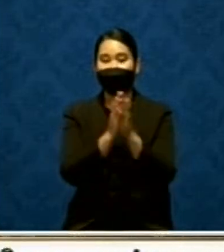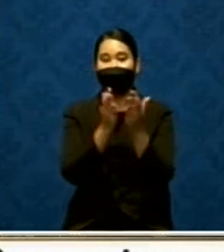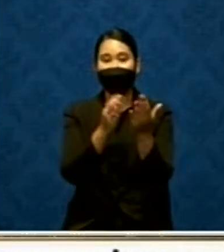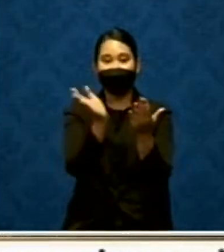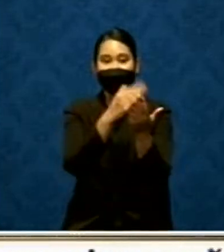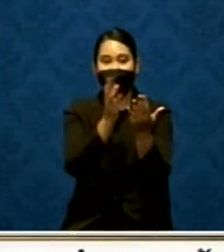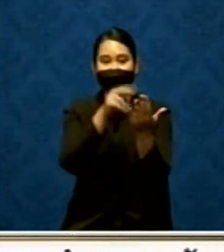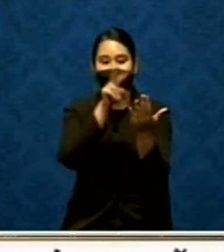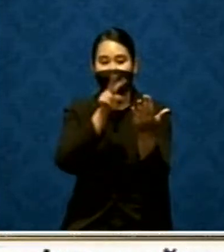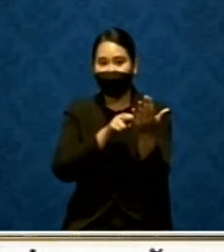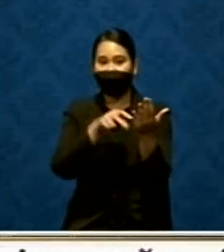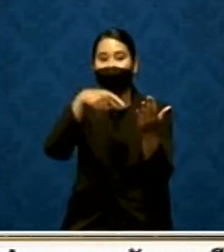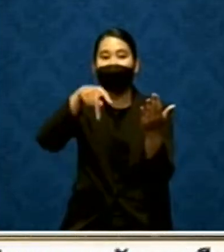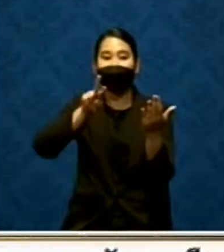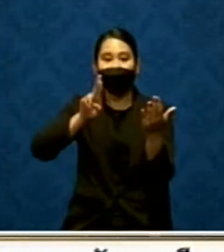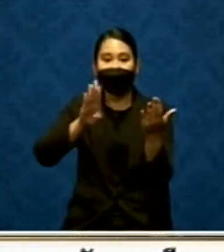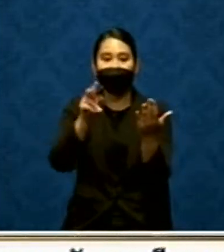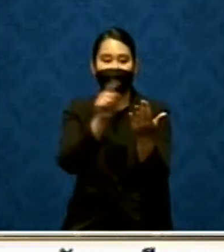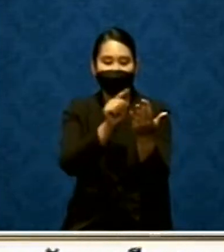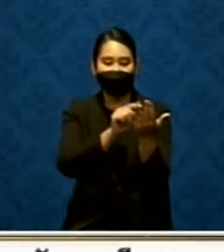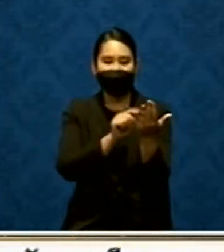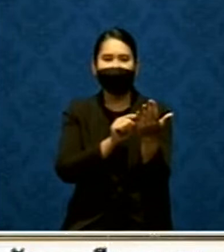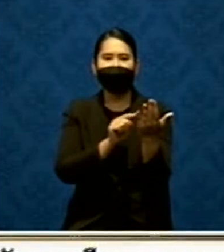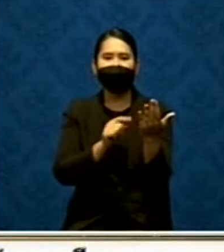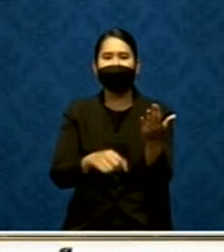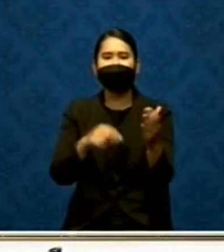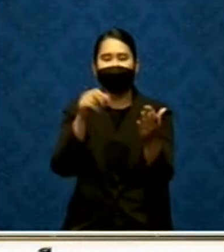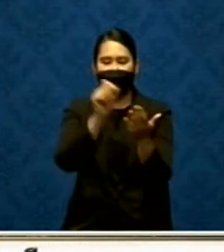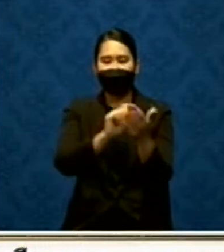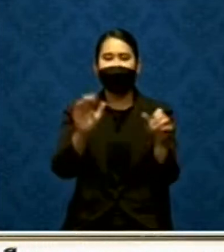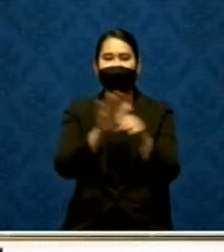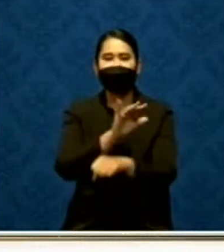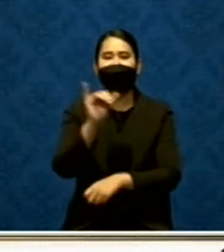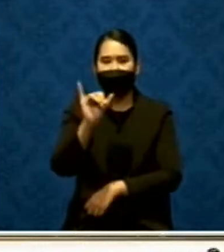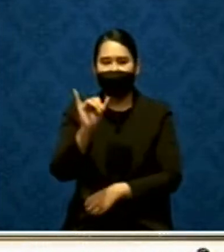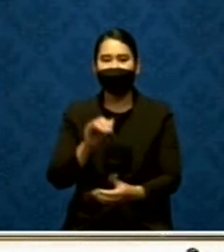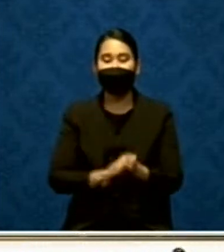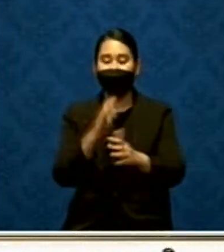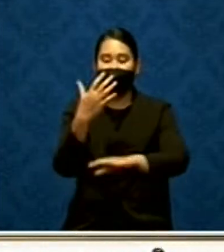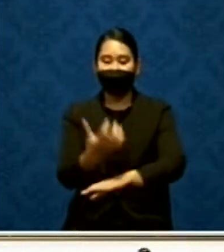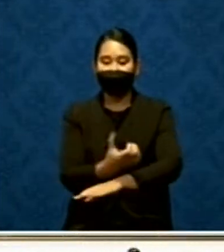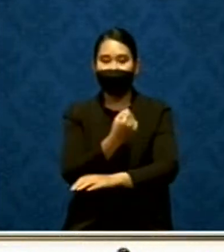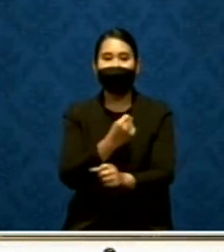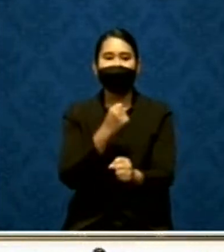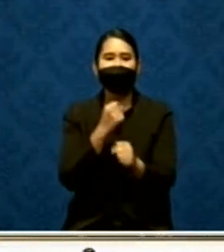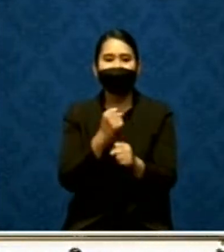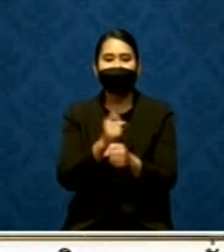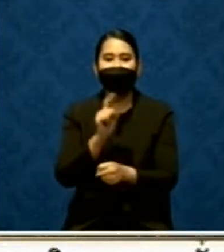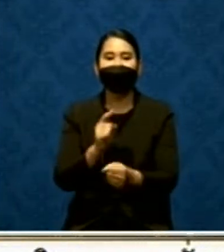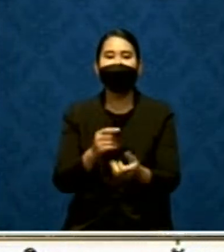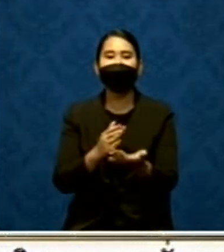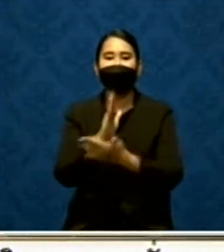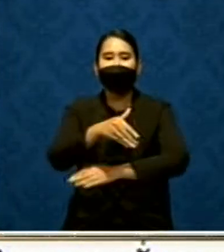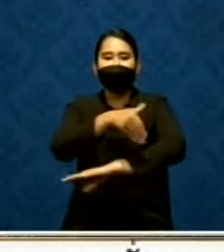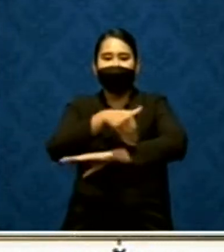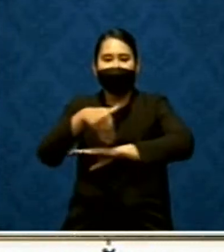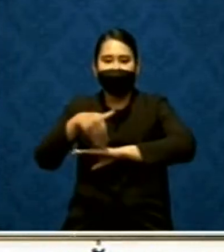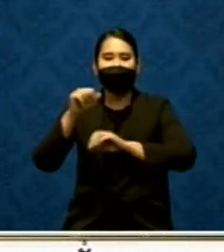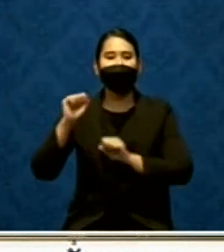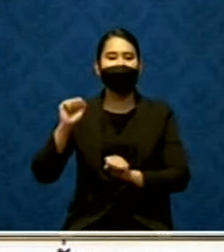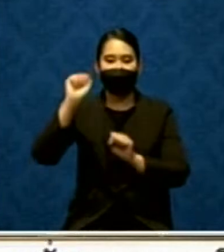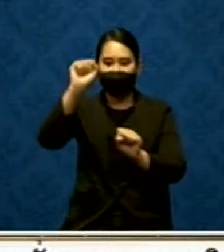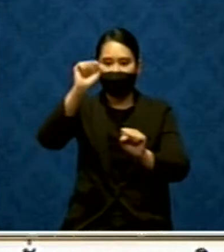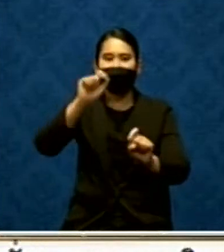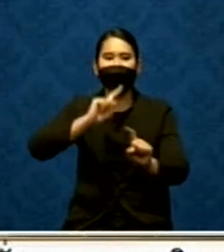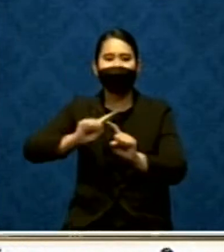บัญญัติฉบับนี้แล้วเนี่ยยังเขียนไม่ครอบคลุมครับไปให้อำนาจของหน่วยงานต่างๆให้นายทะเบียนออกประกาศต่างๆเป็นองค์ประก